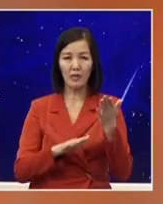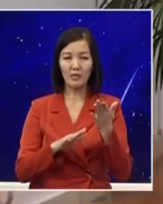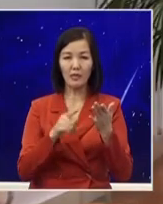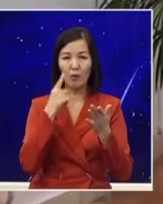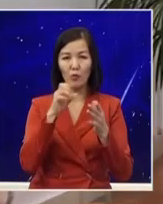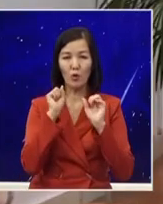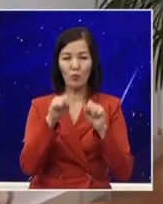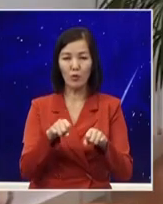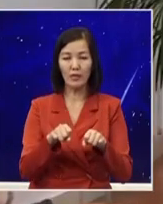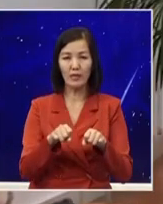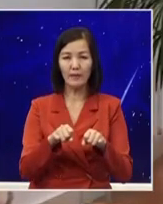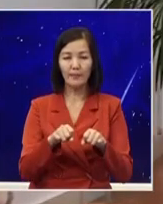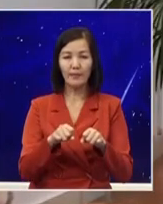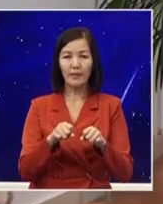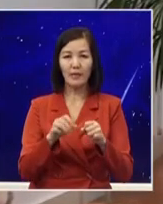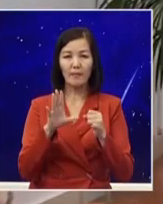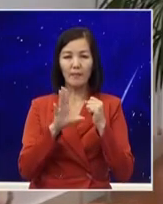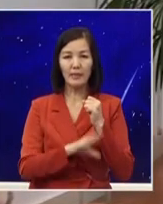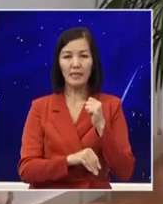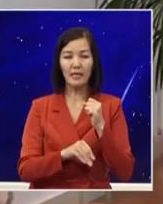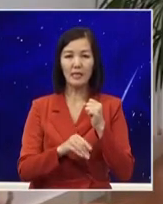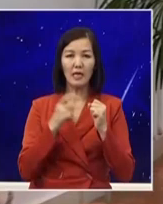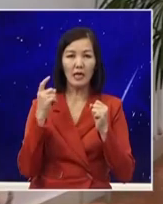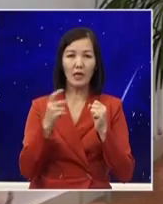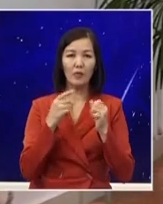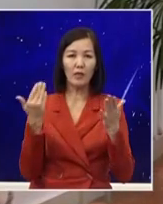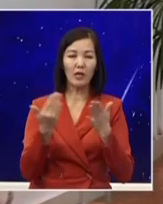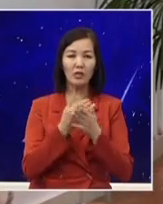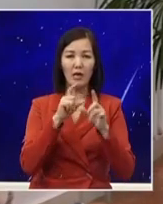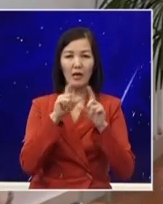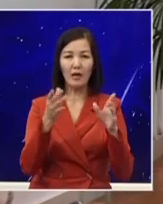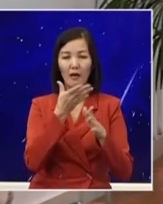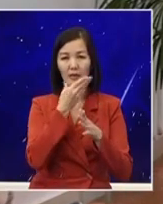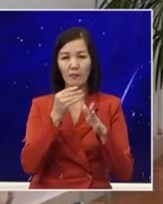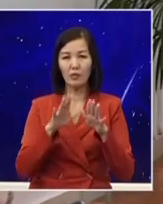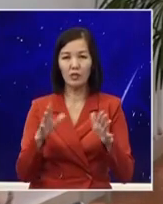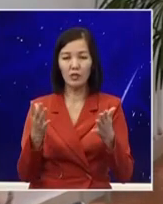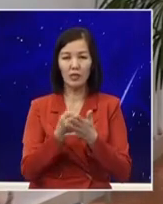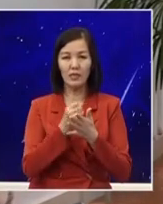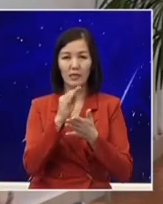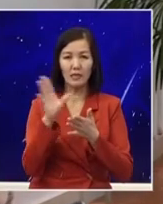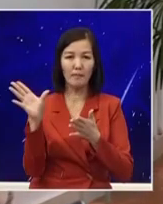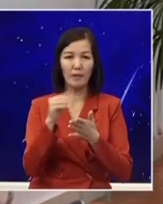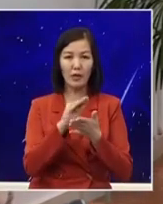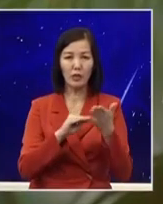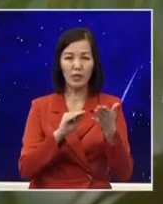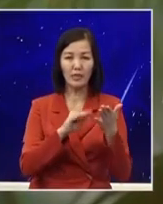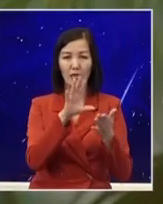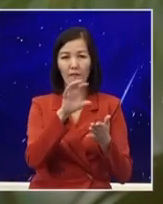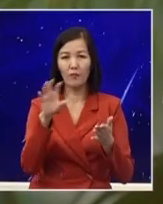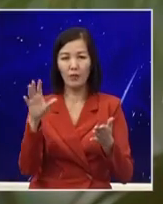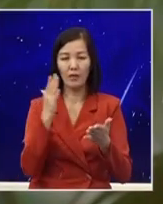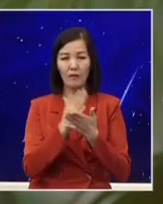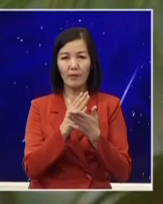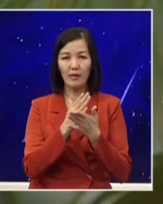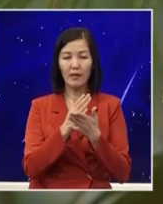болады. Бұл кітапқа кейінгі жылдарға салынған жаңадан объектілеріміз бар, жалпы жетіскен жетістіктерінің суреттері туралы да және солар